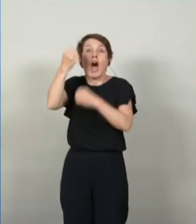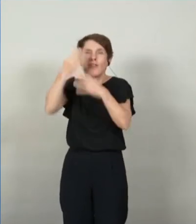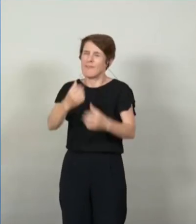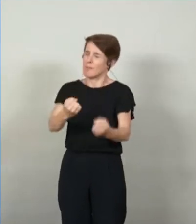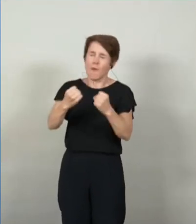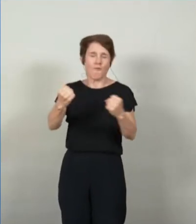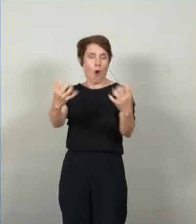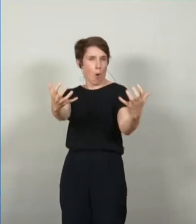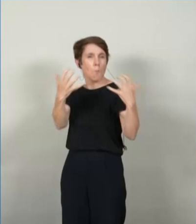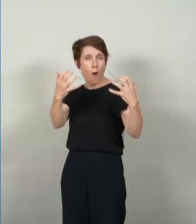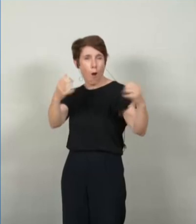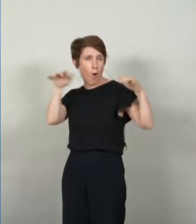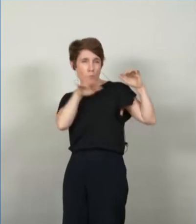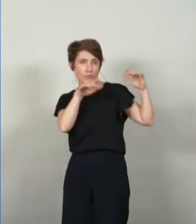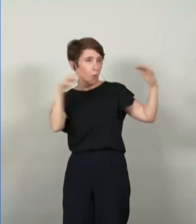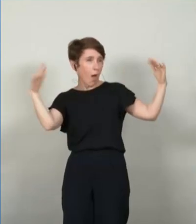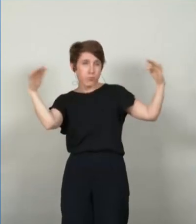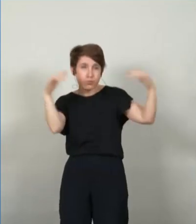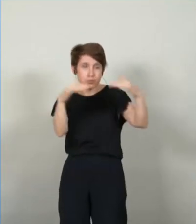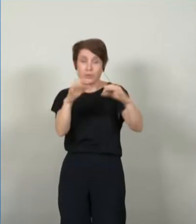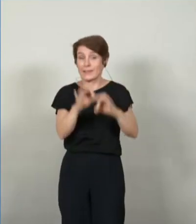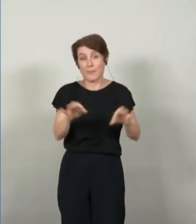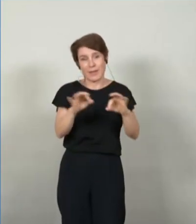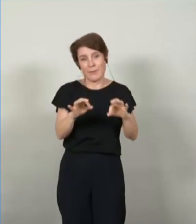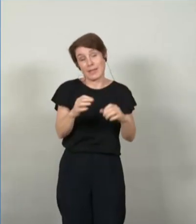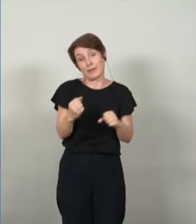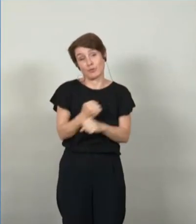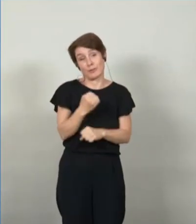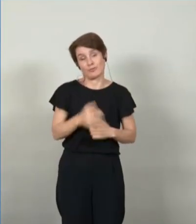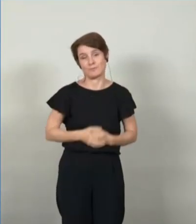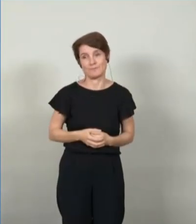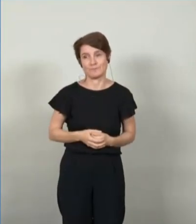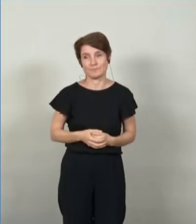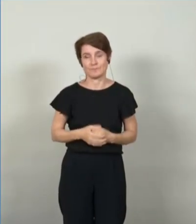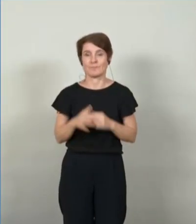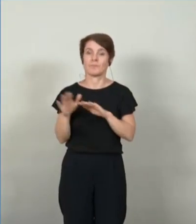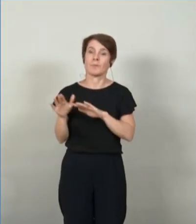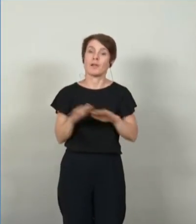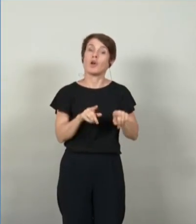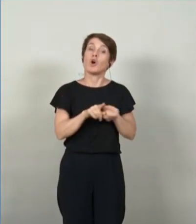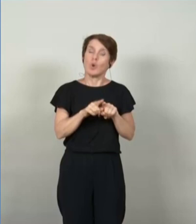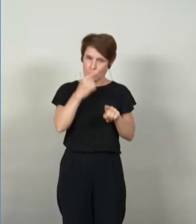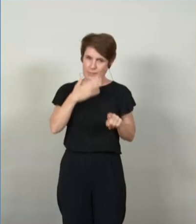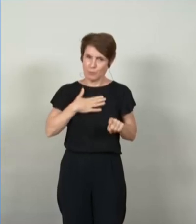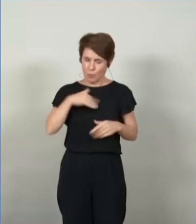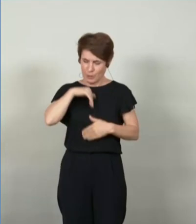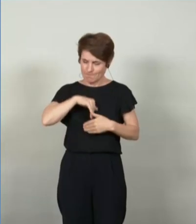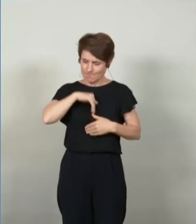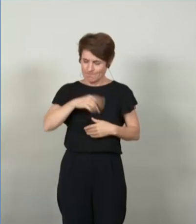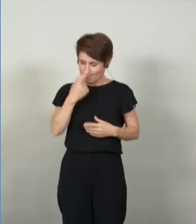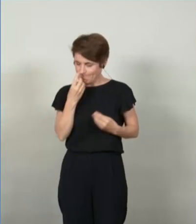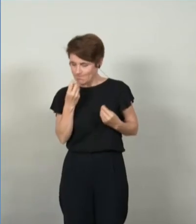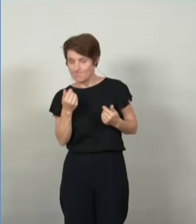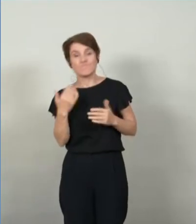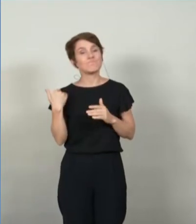des citoyens et des partenaires j'ajouterai à ce constat bien volontiers mon ressenti personnel j'ai eu l'occasion lors du mois de février